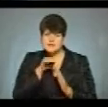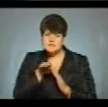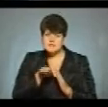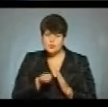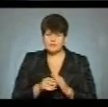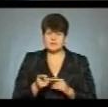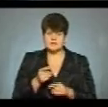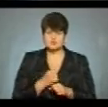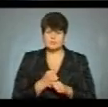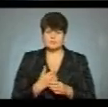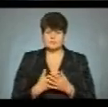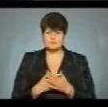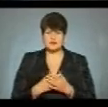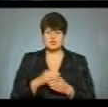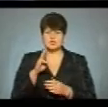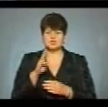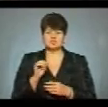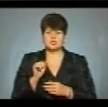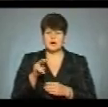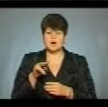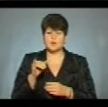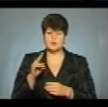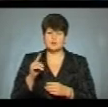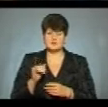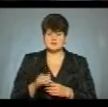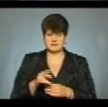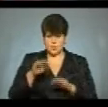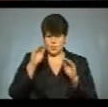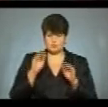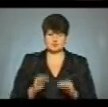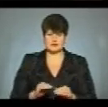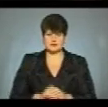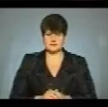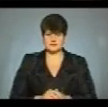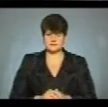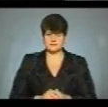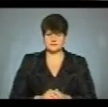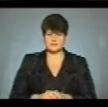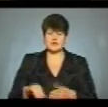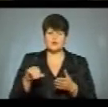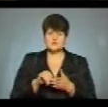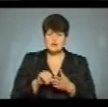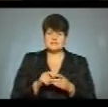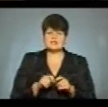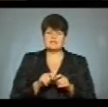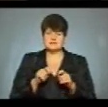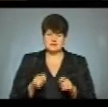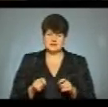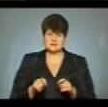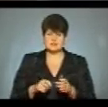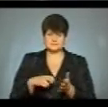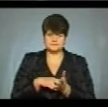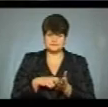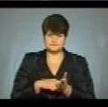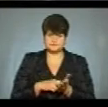вона зроблена на зразок жалюзі. Вона опускається. Учасники відкриття музею погасили поштовий